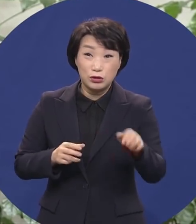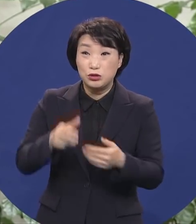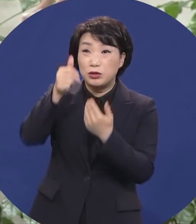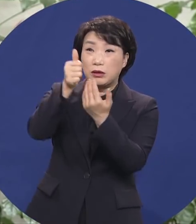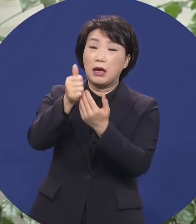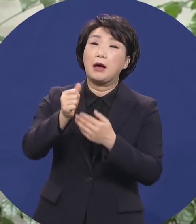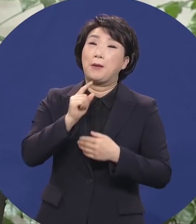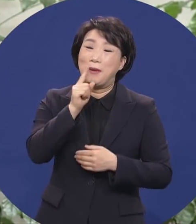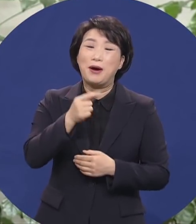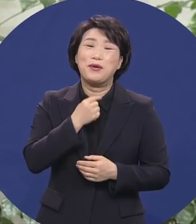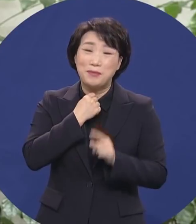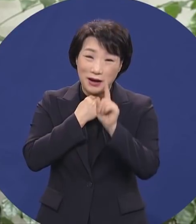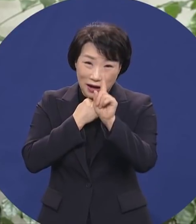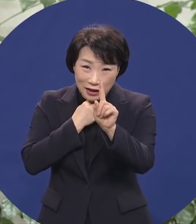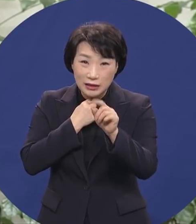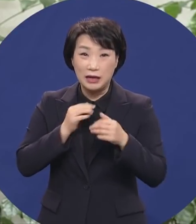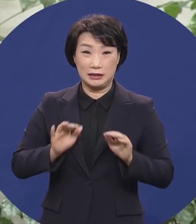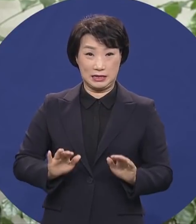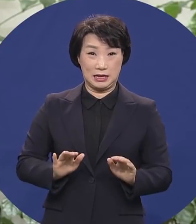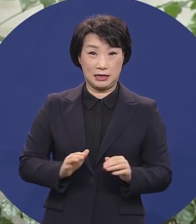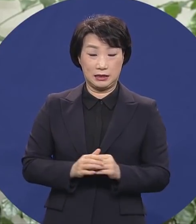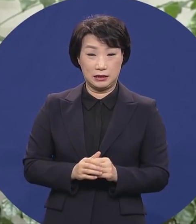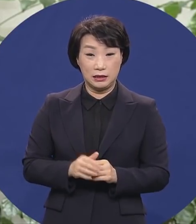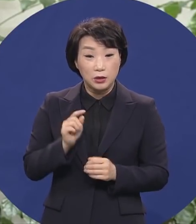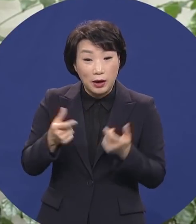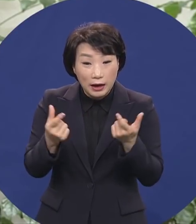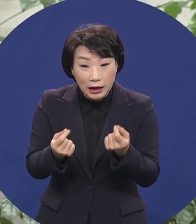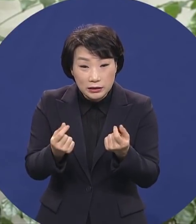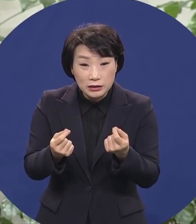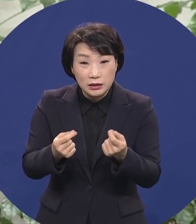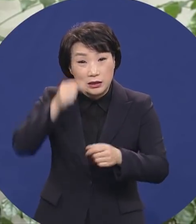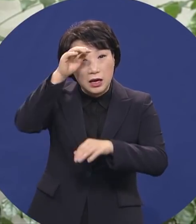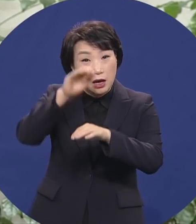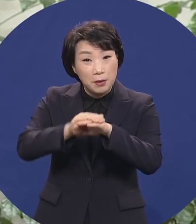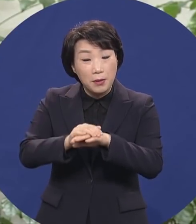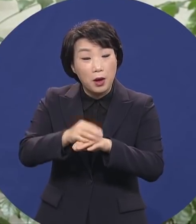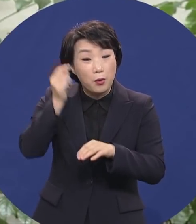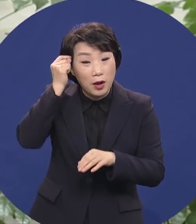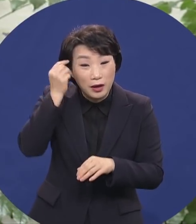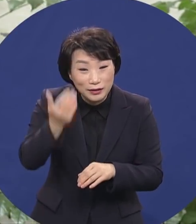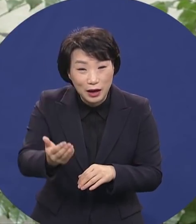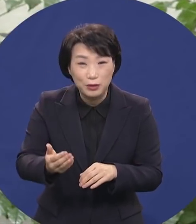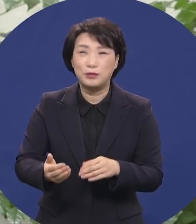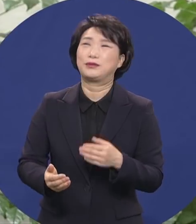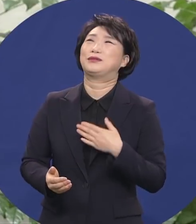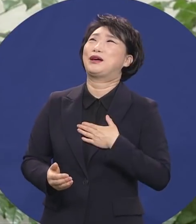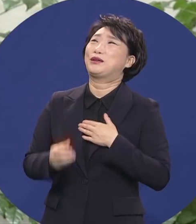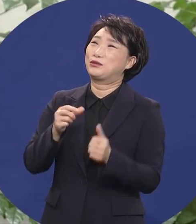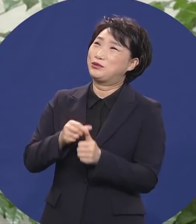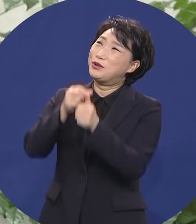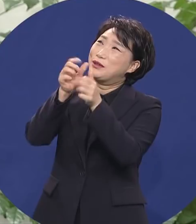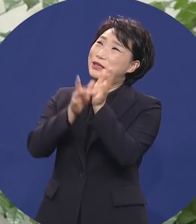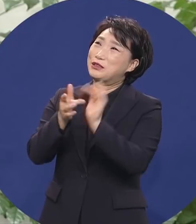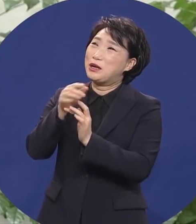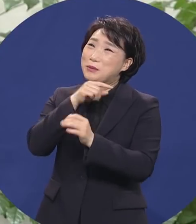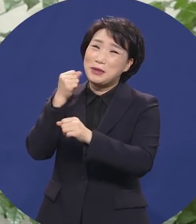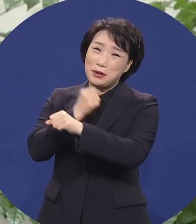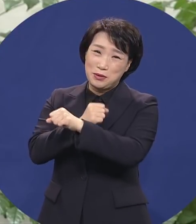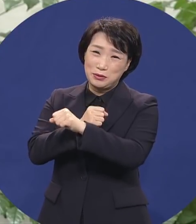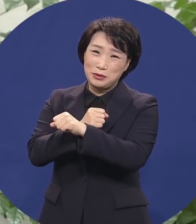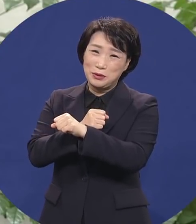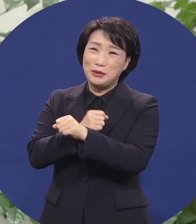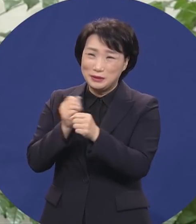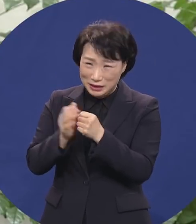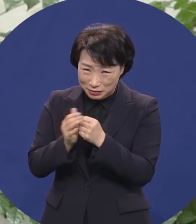할 말은 너 왜 이렇게 예배 안 빠지고 예배하냐? 날 구원하신 예수님의 피의